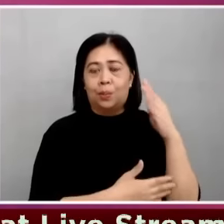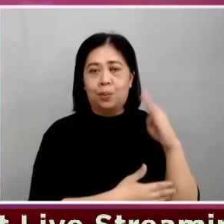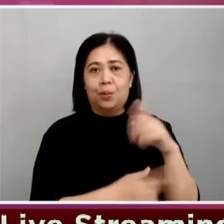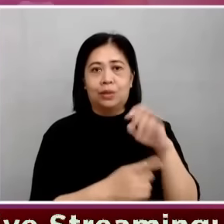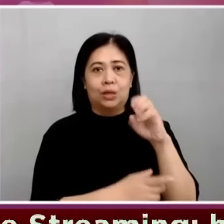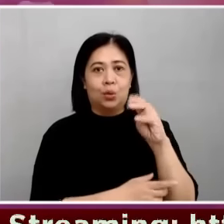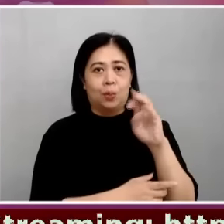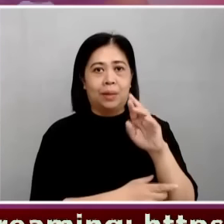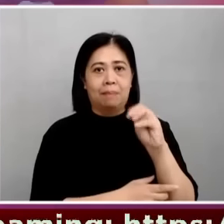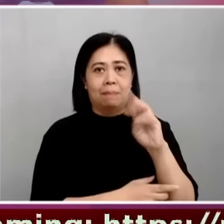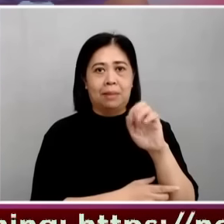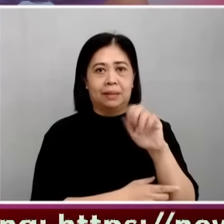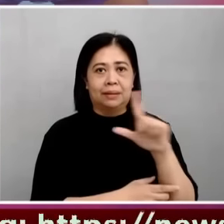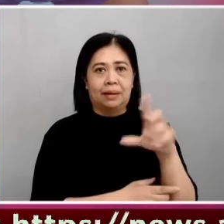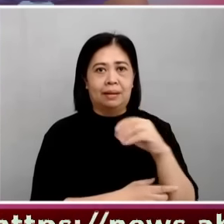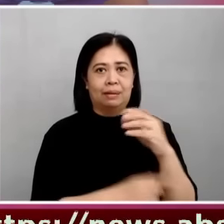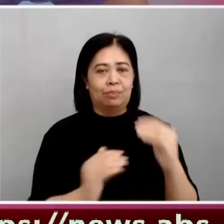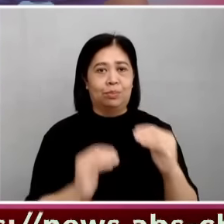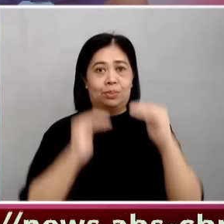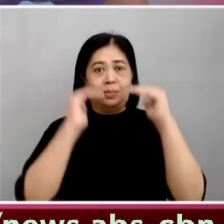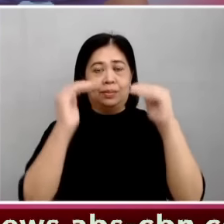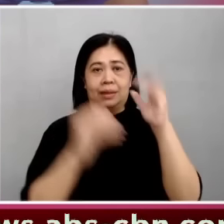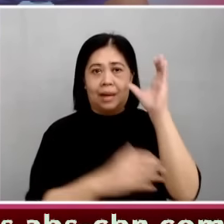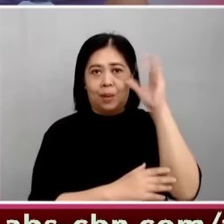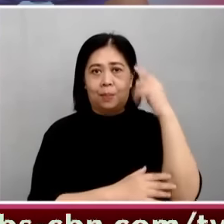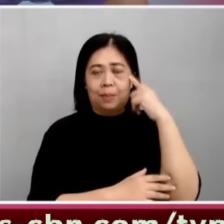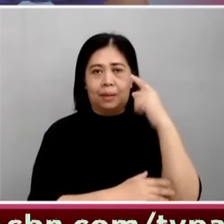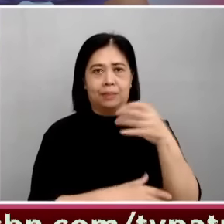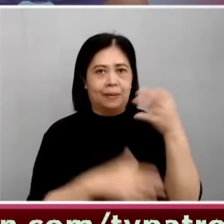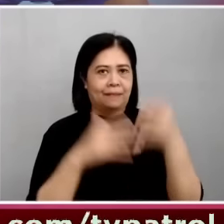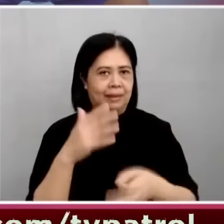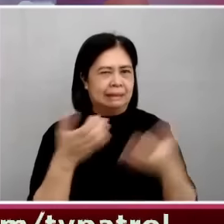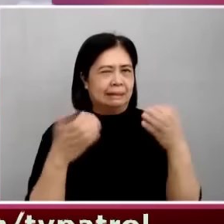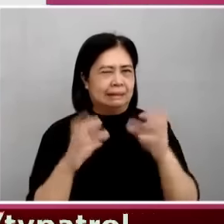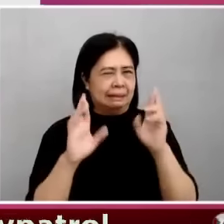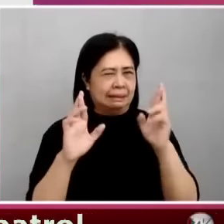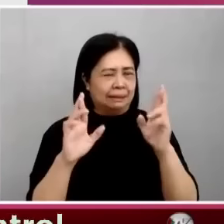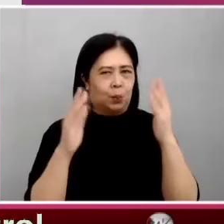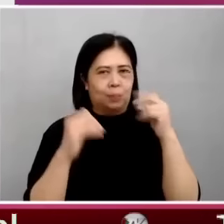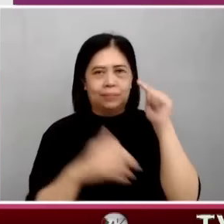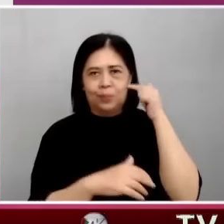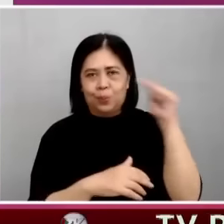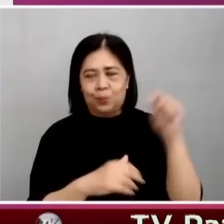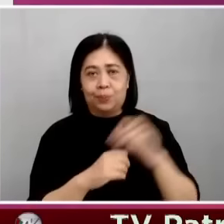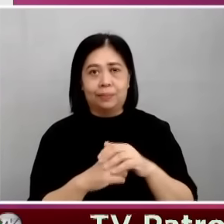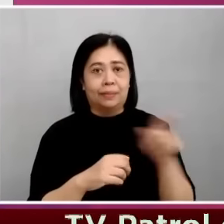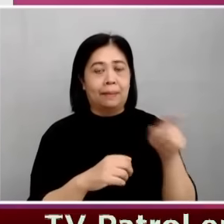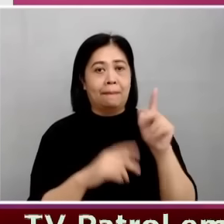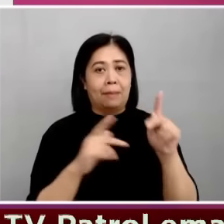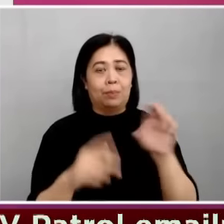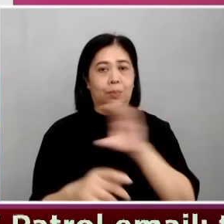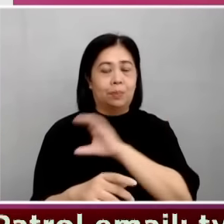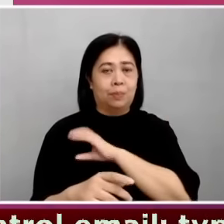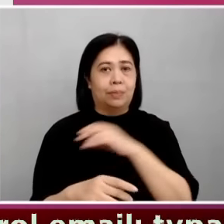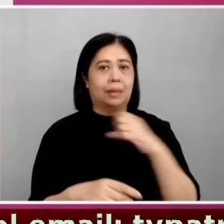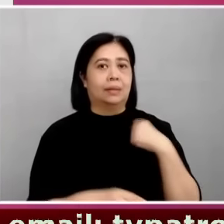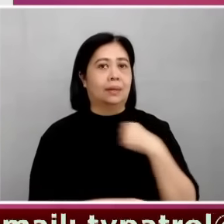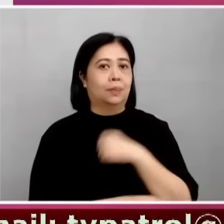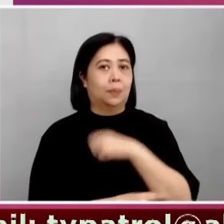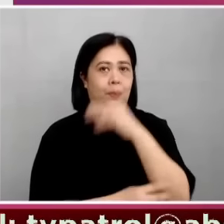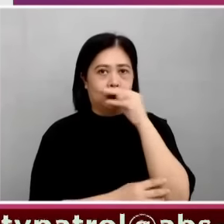Marshall at ang pag-abante ni Carlo Paalam sa finals at tsansang makaginto. Isa si People's Champ at Senador Manny Pacquiao